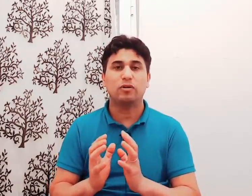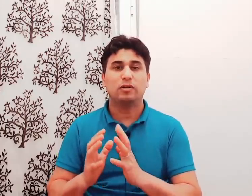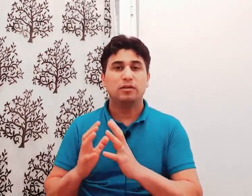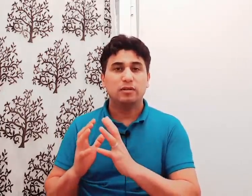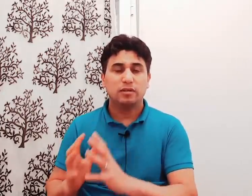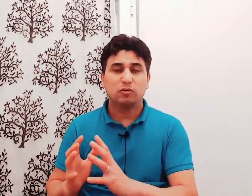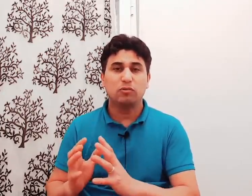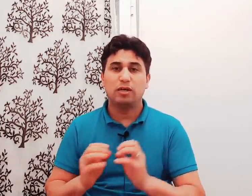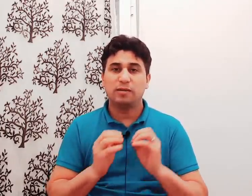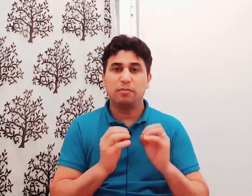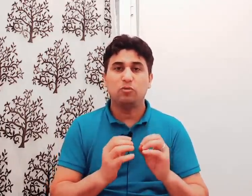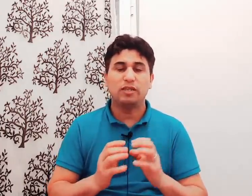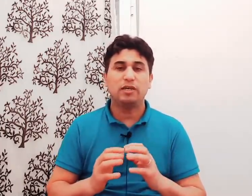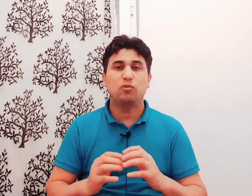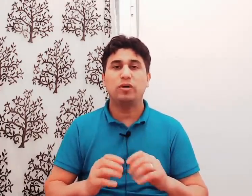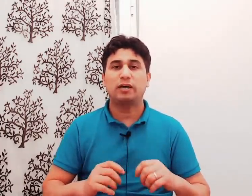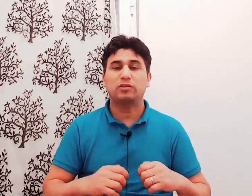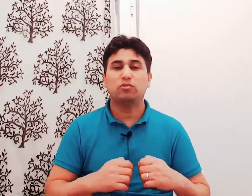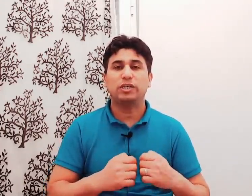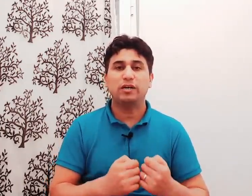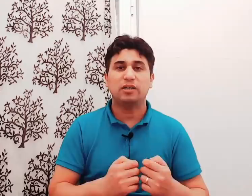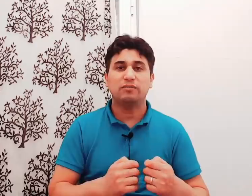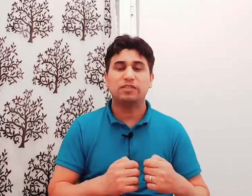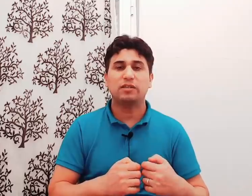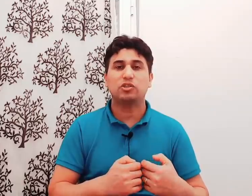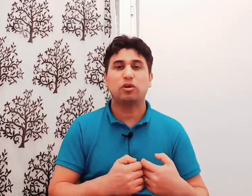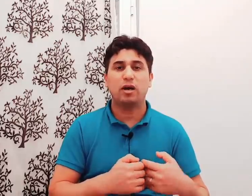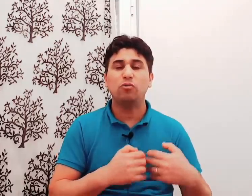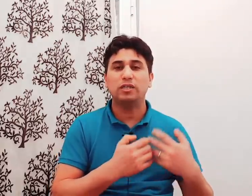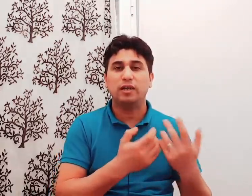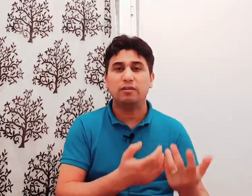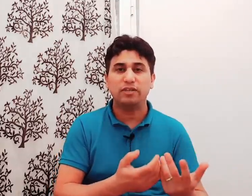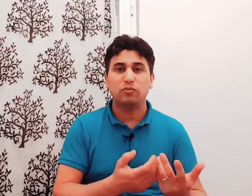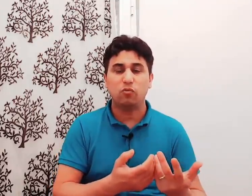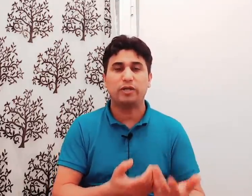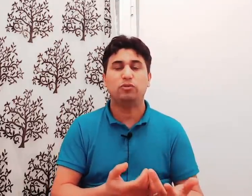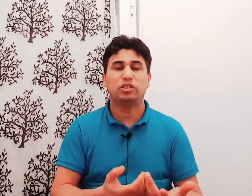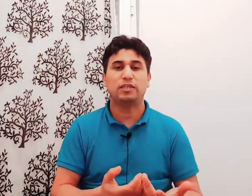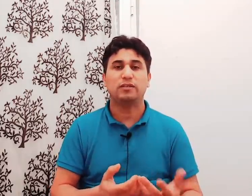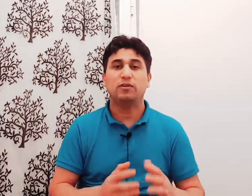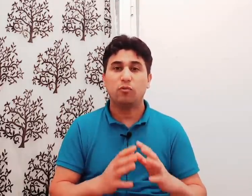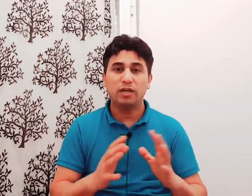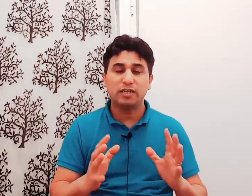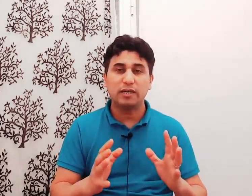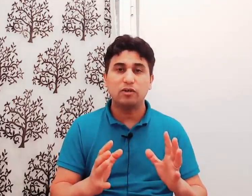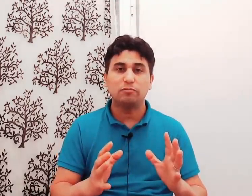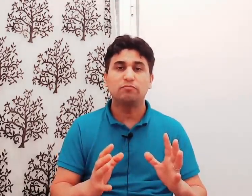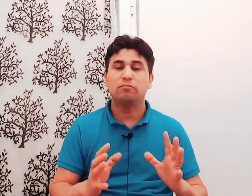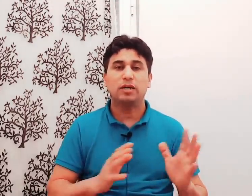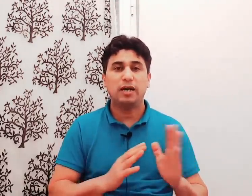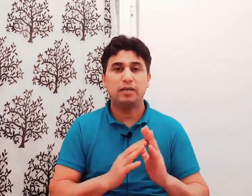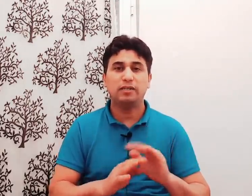بأنه كيقولوا على حساب المعلومات اللي عنده هو غادي تكون شي حاجة في 6 شهور الأولى ديال 2021، ولكن قال